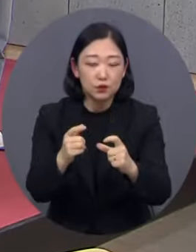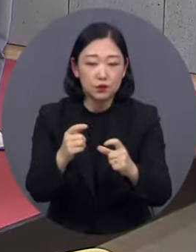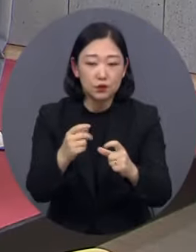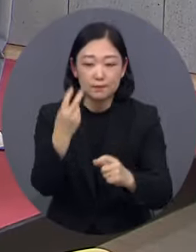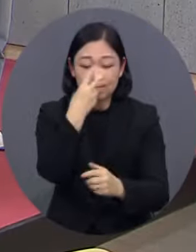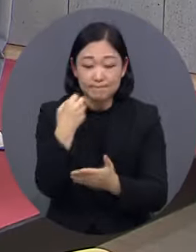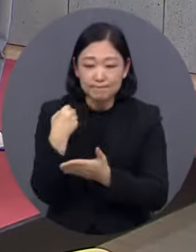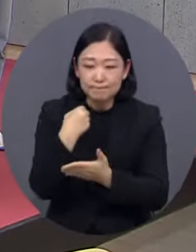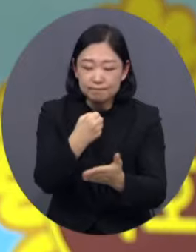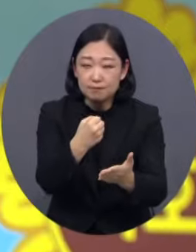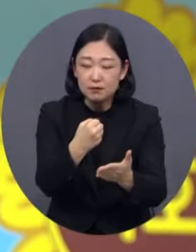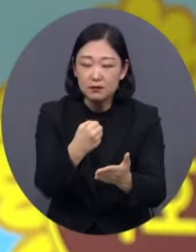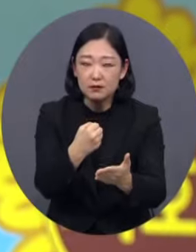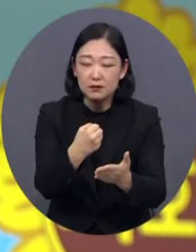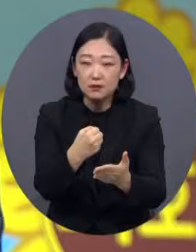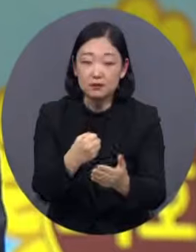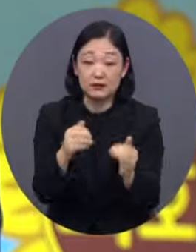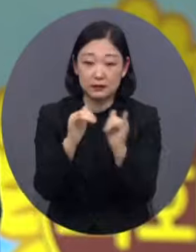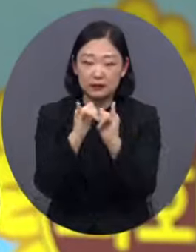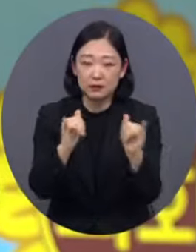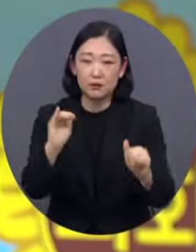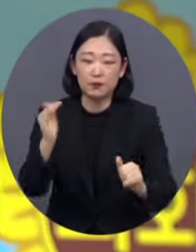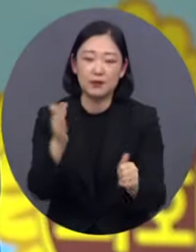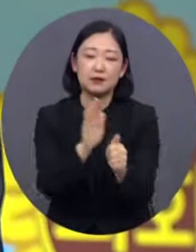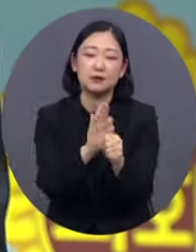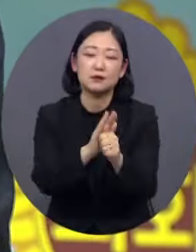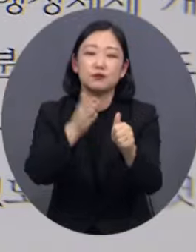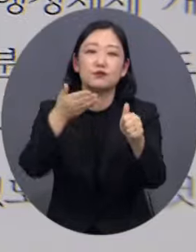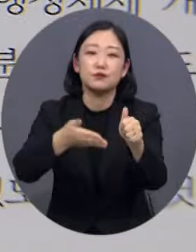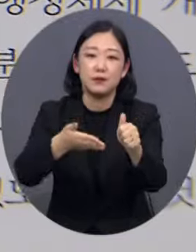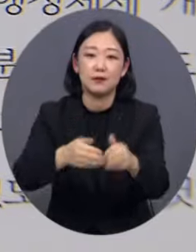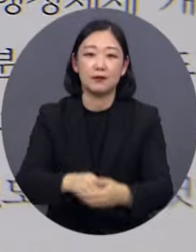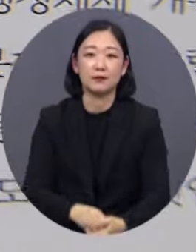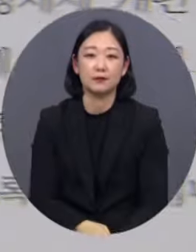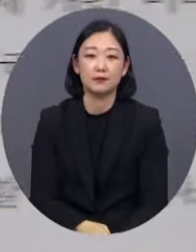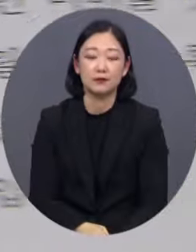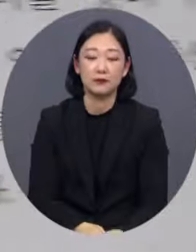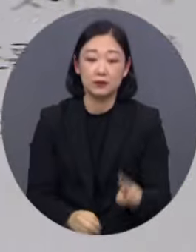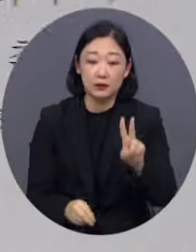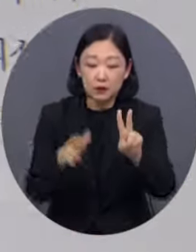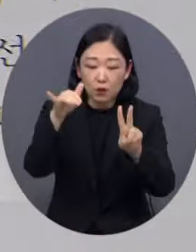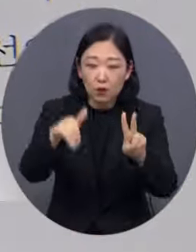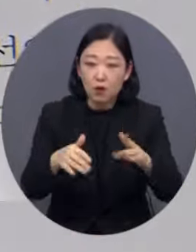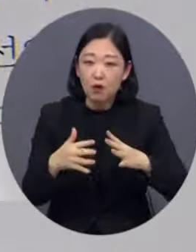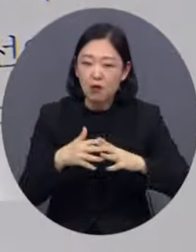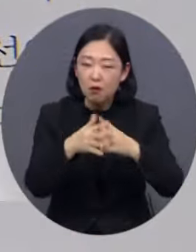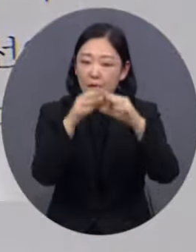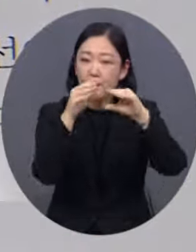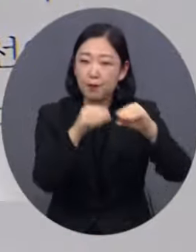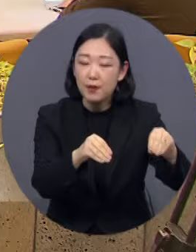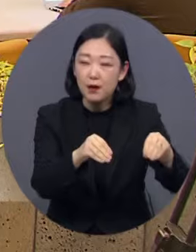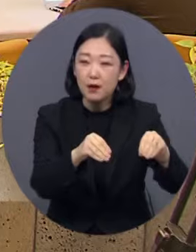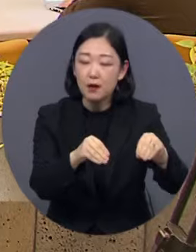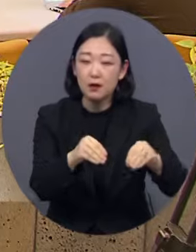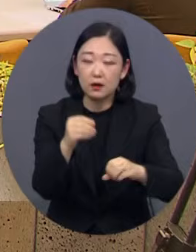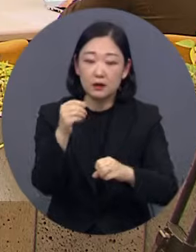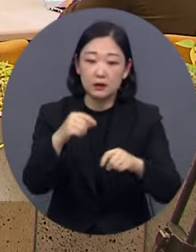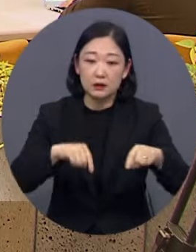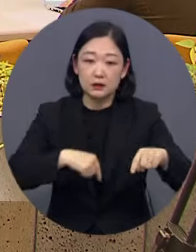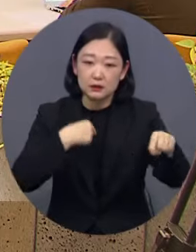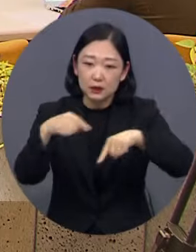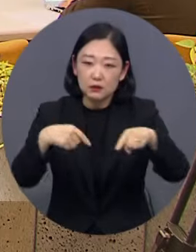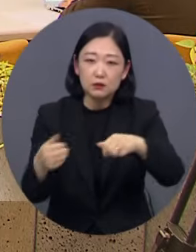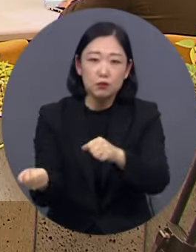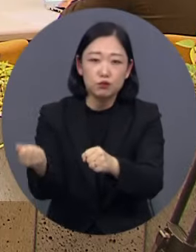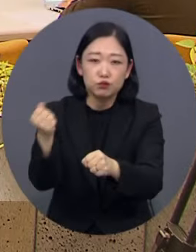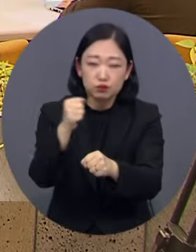대안 세력으로 우뚝 서겠다며 지지를 호소했습니다. 또 제2공항 건설 중단과 기초자치단체 부활, 월세